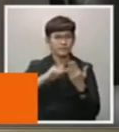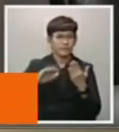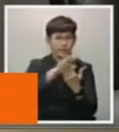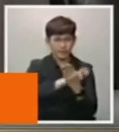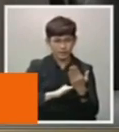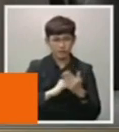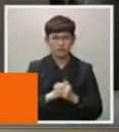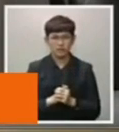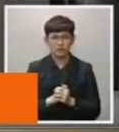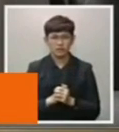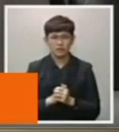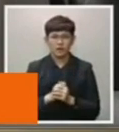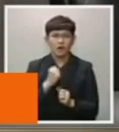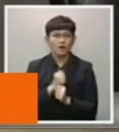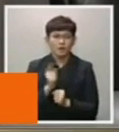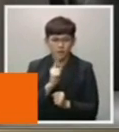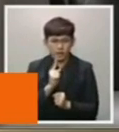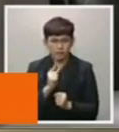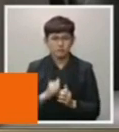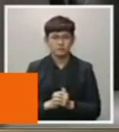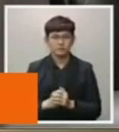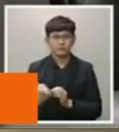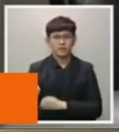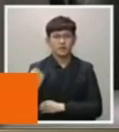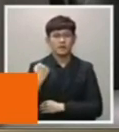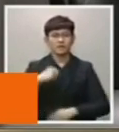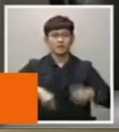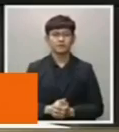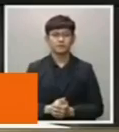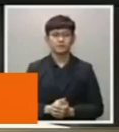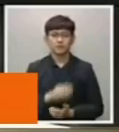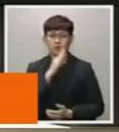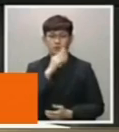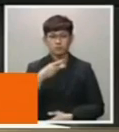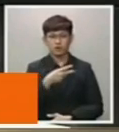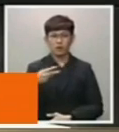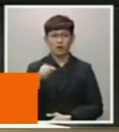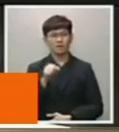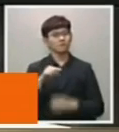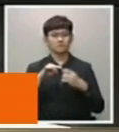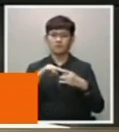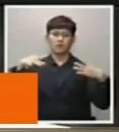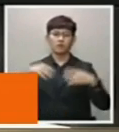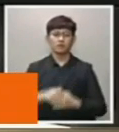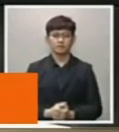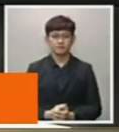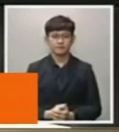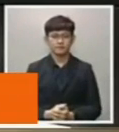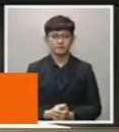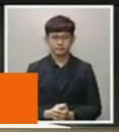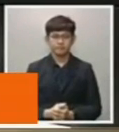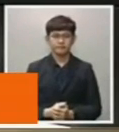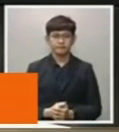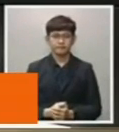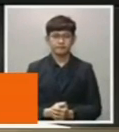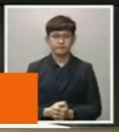ม่ไว้วางใจในภาพรวมตามยติที่มีการกล่าวหานายกรัฐมนตรีและรัฐมนตรีอีก5ค คนว่ามีการบริหารราชการแผ่นดินที่ไร้ประ